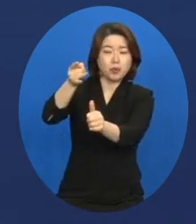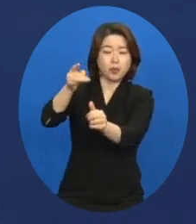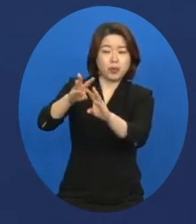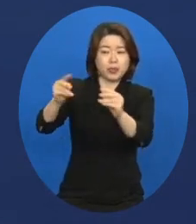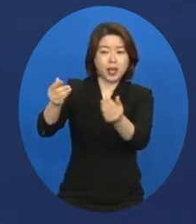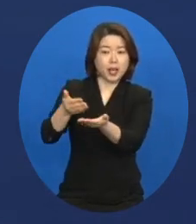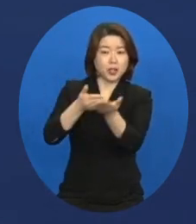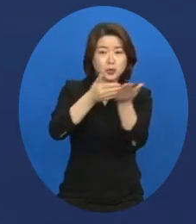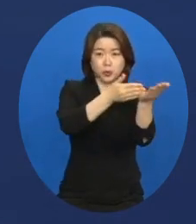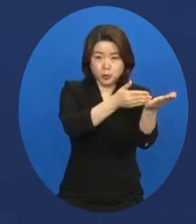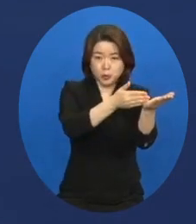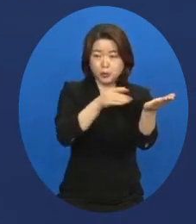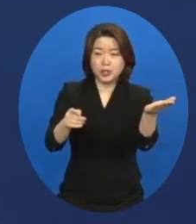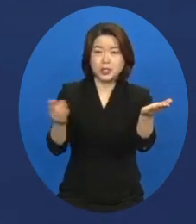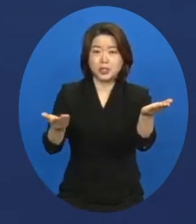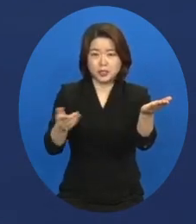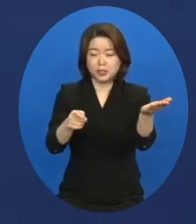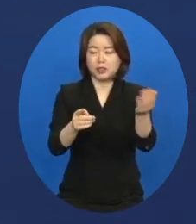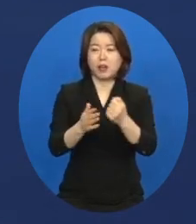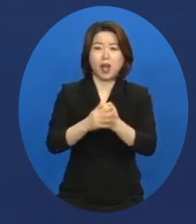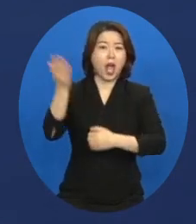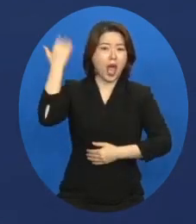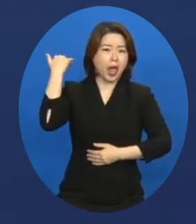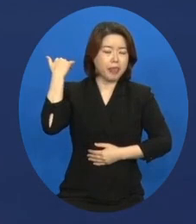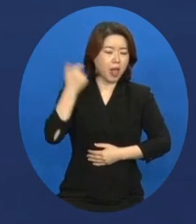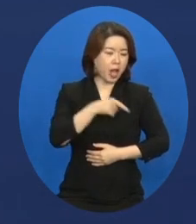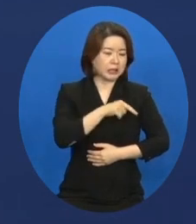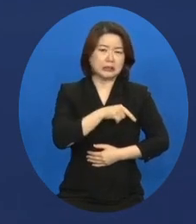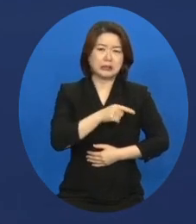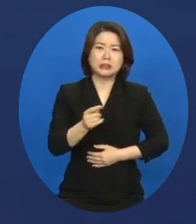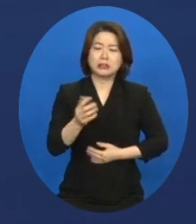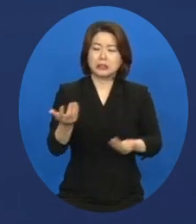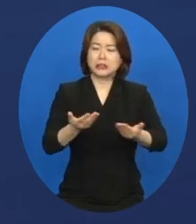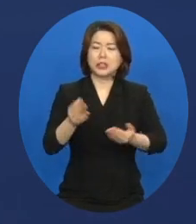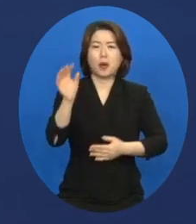일이 잘못하면 그런 일의 반복이 될 수도 있어